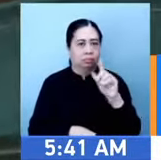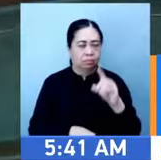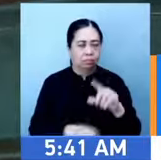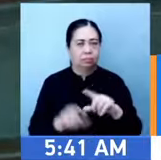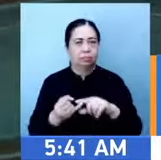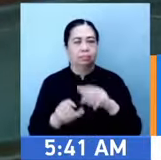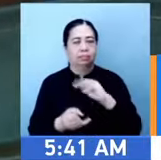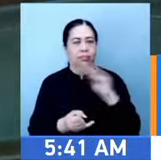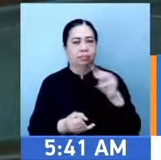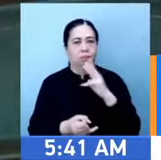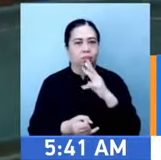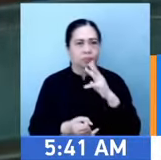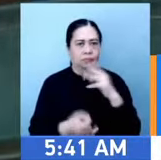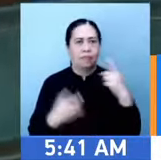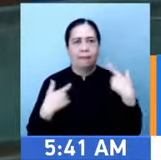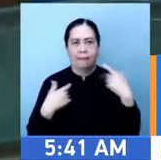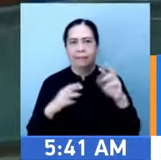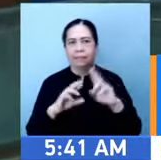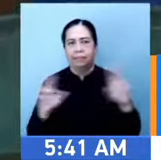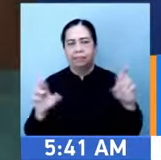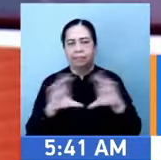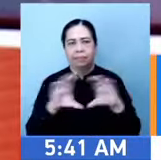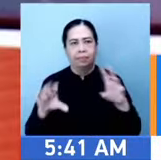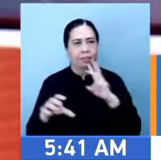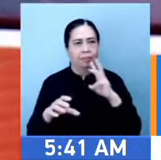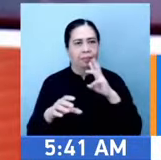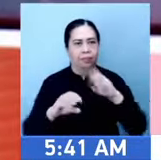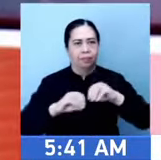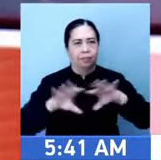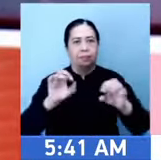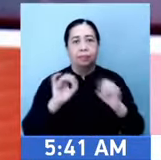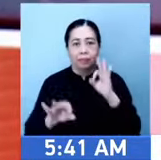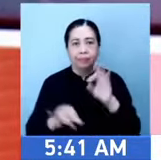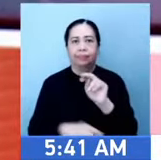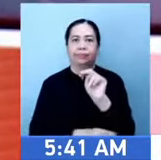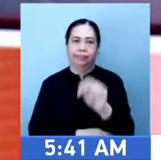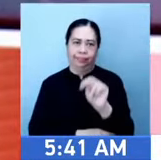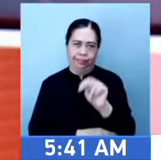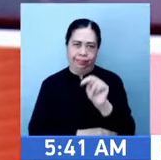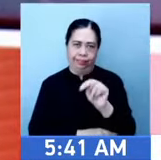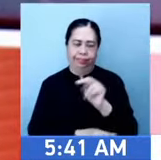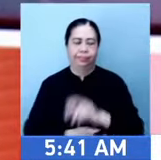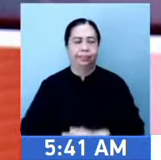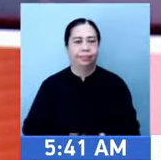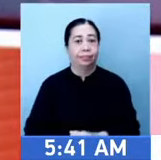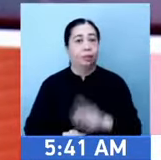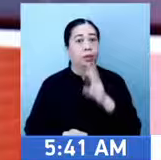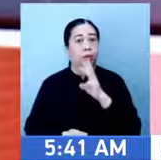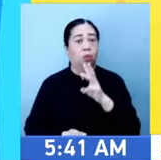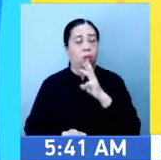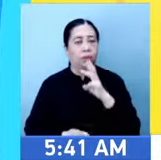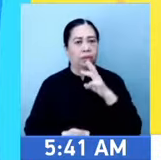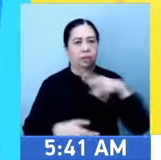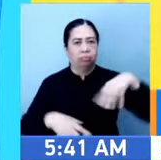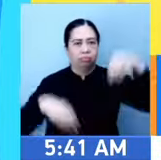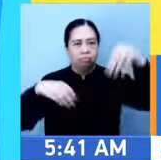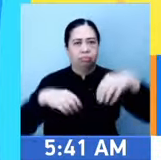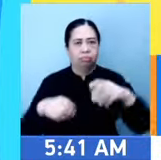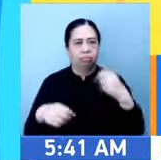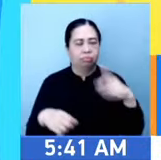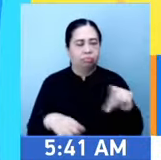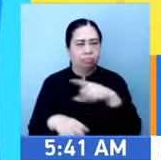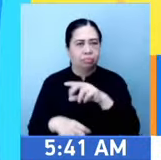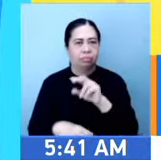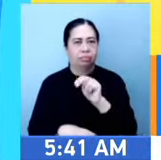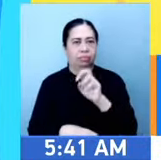tank sakaling kailanganin. Ito naman ang water service interruption sa ilang lugar sa NCR at Cavite. Mamaya alas